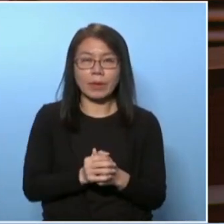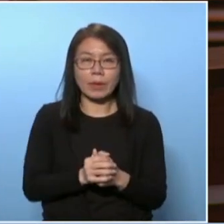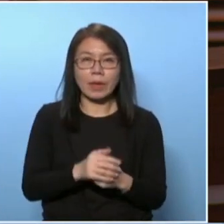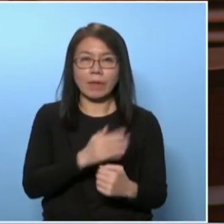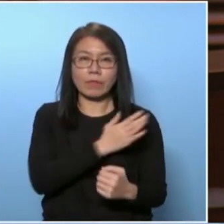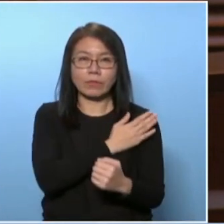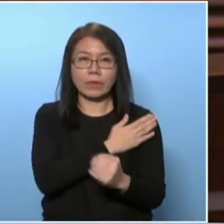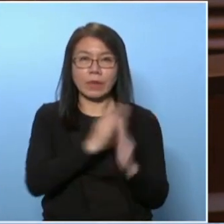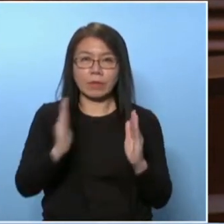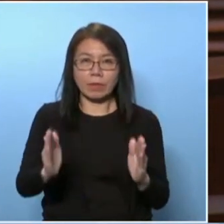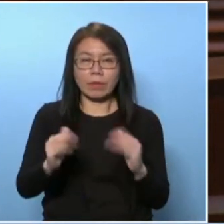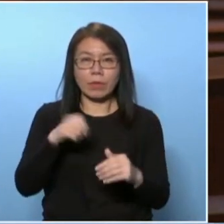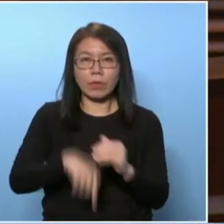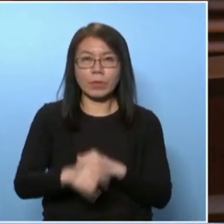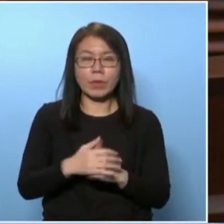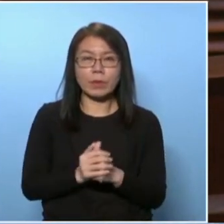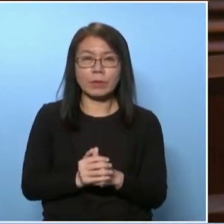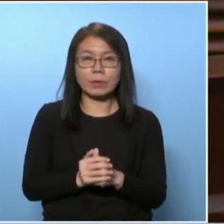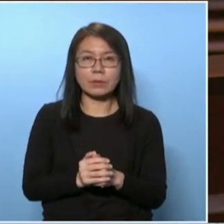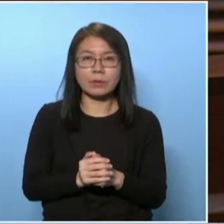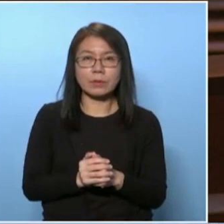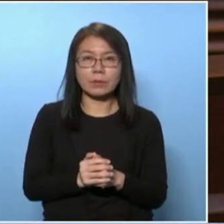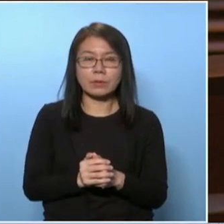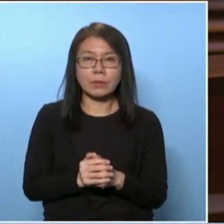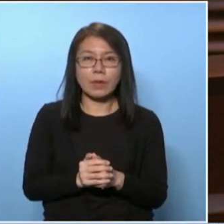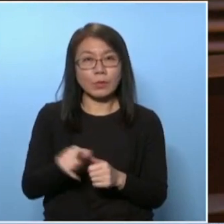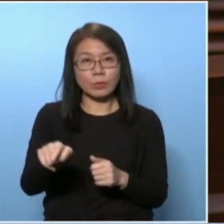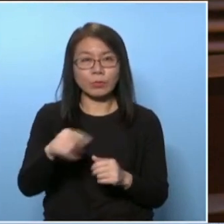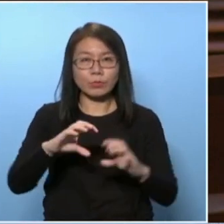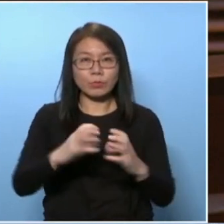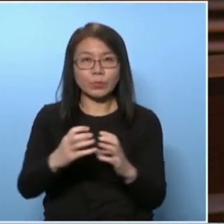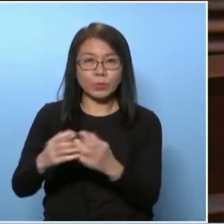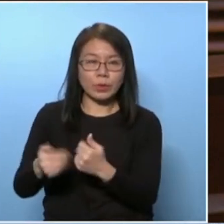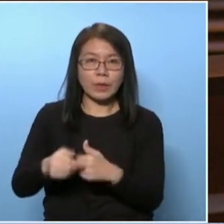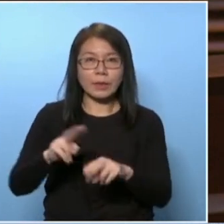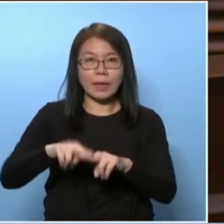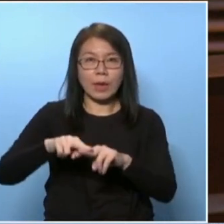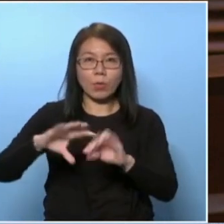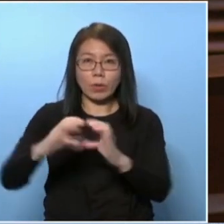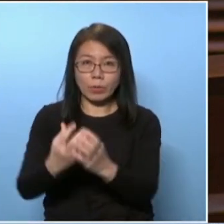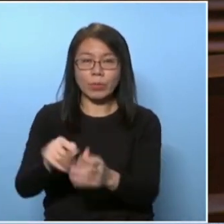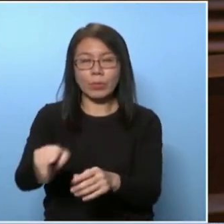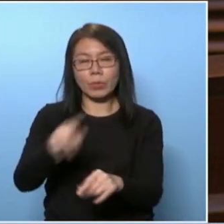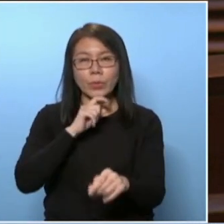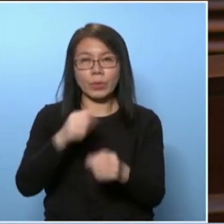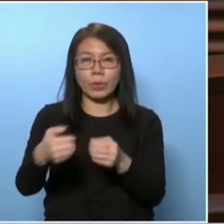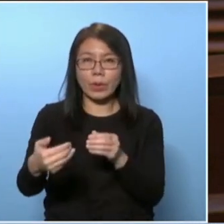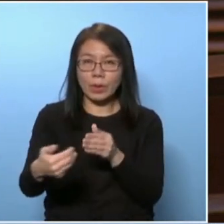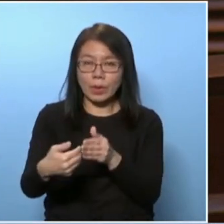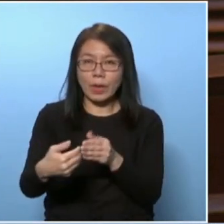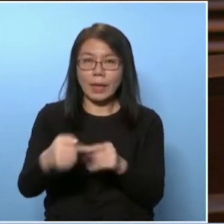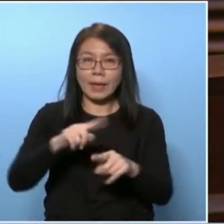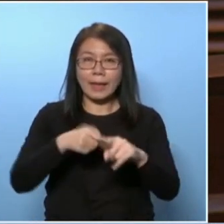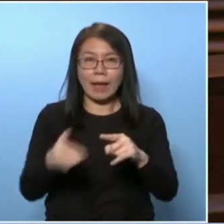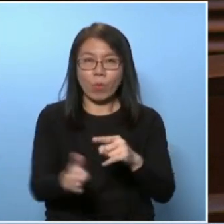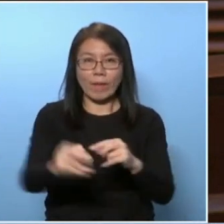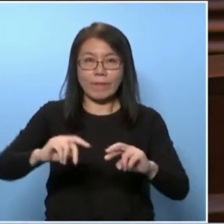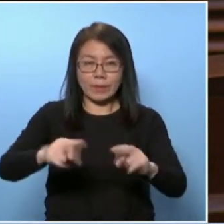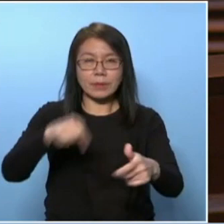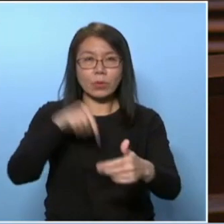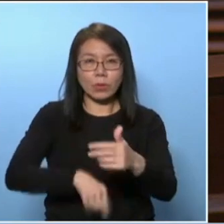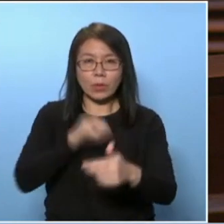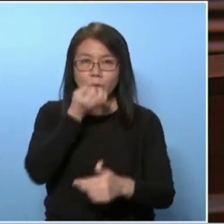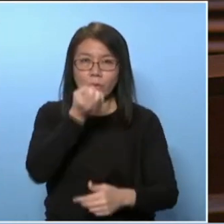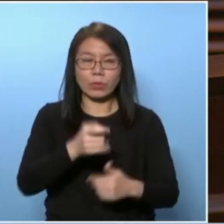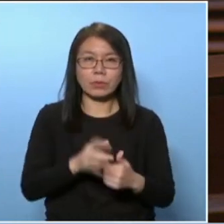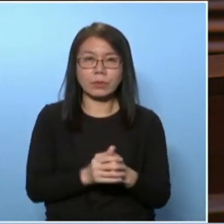疇裏面，如果作為我哋同文旅局或者透過內地嘅機構，無論可能喺即係大灣區嘅發展裏提出嘅時候咧，我哋都